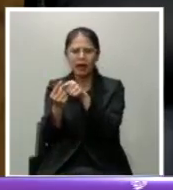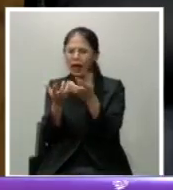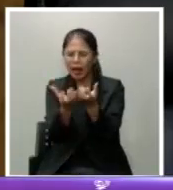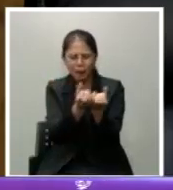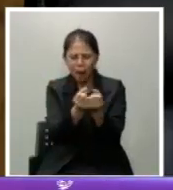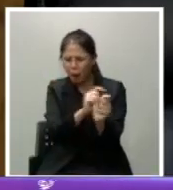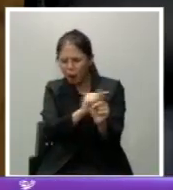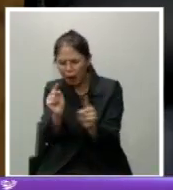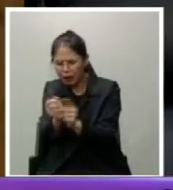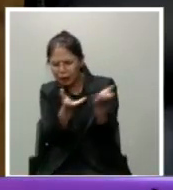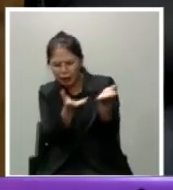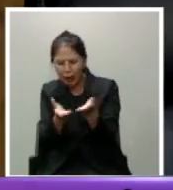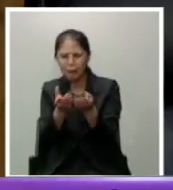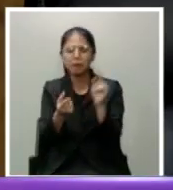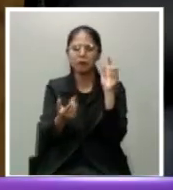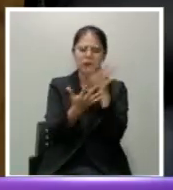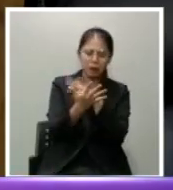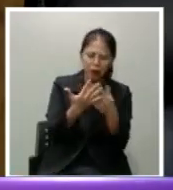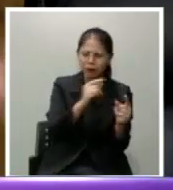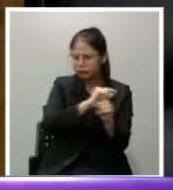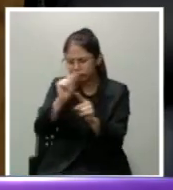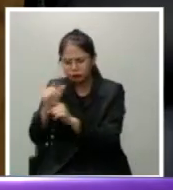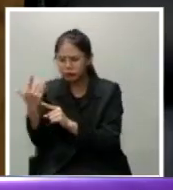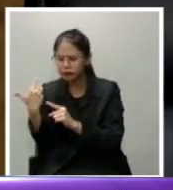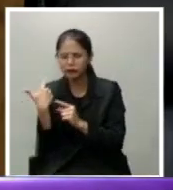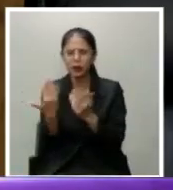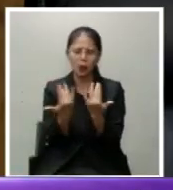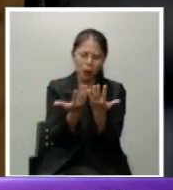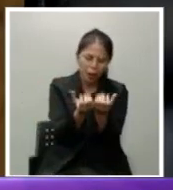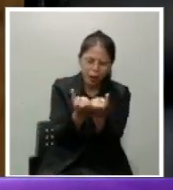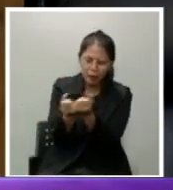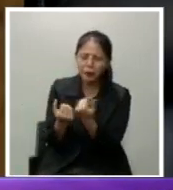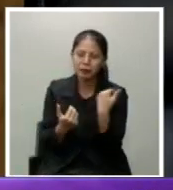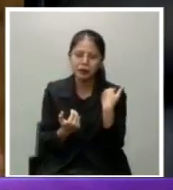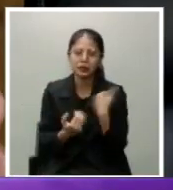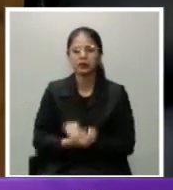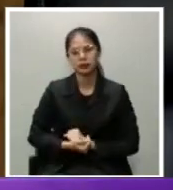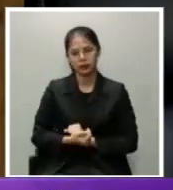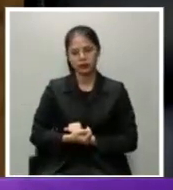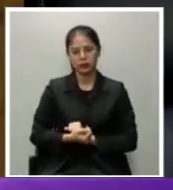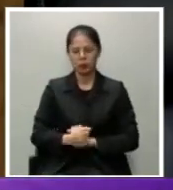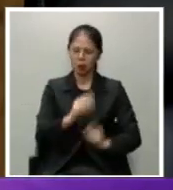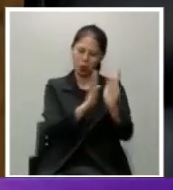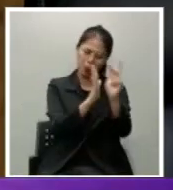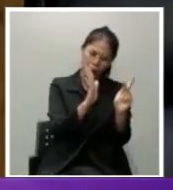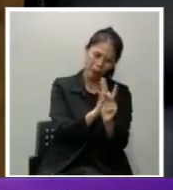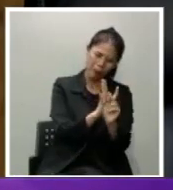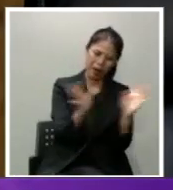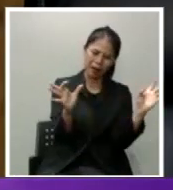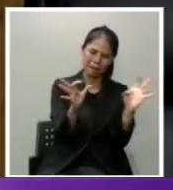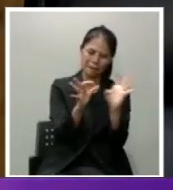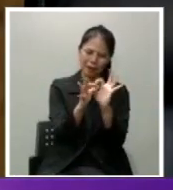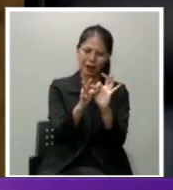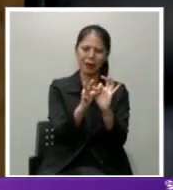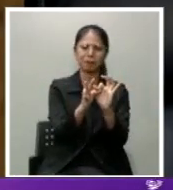ไรสารพัดชนิดมาตรการฮาร์โมนไนเซชันอะไรต่ออะไรจึงเตรียมรื้อกฎหมายศุลกากรทั้งฉ